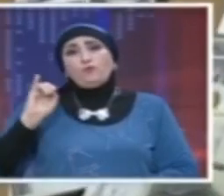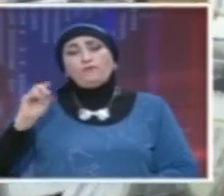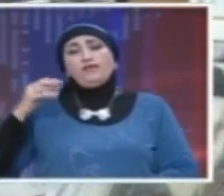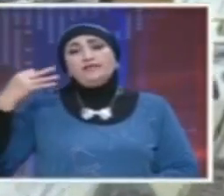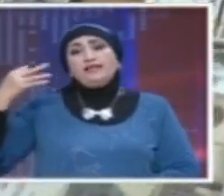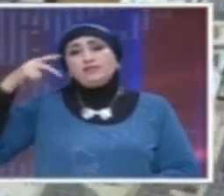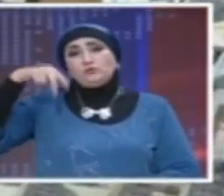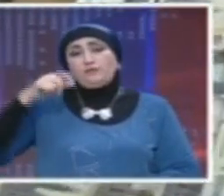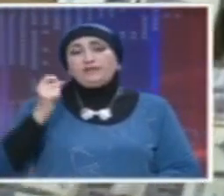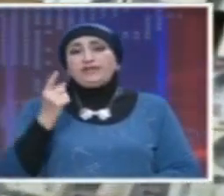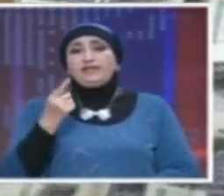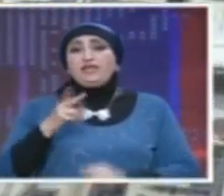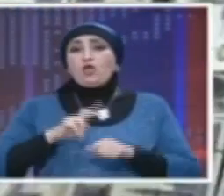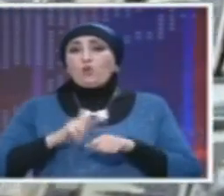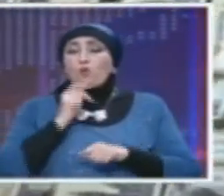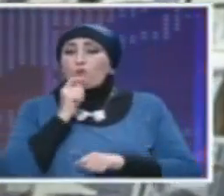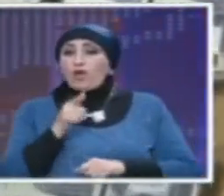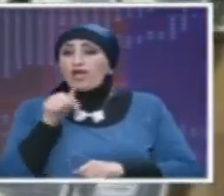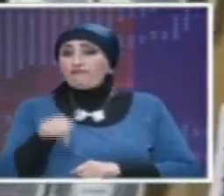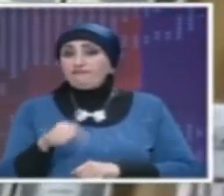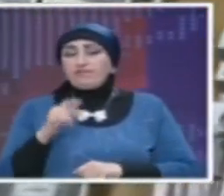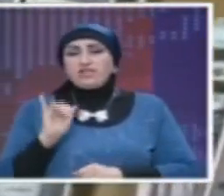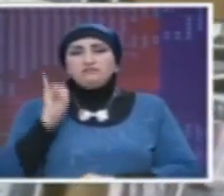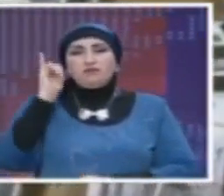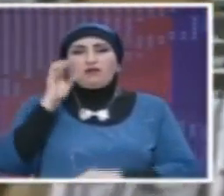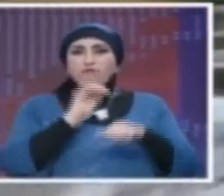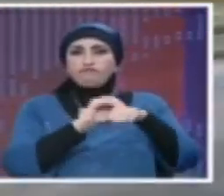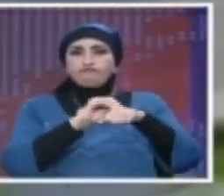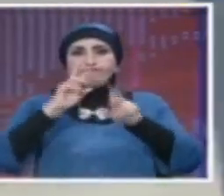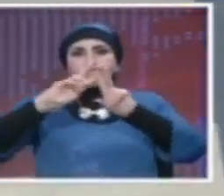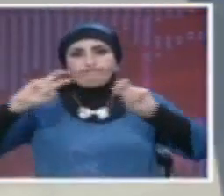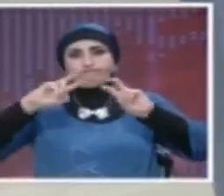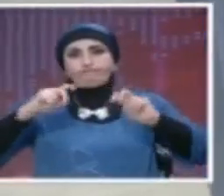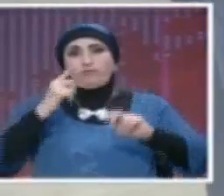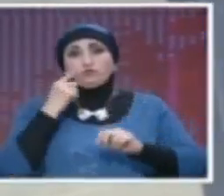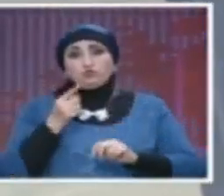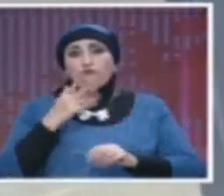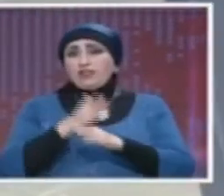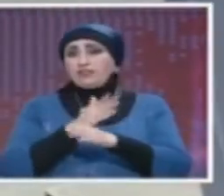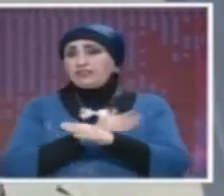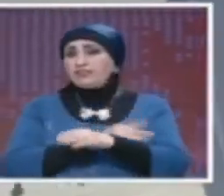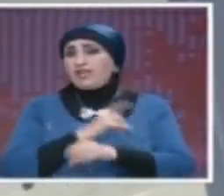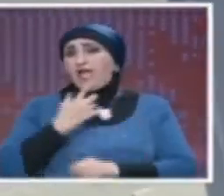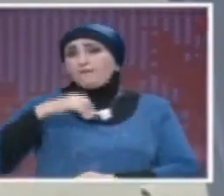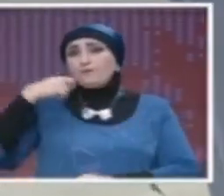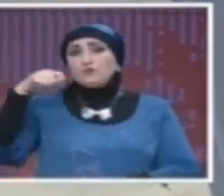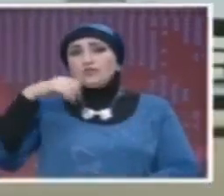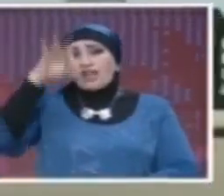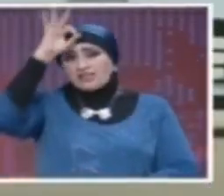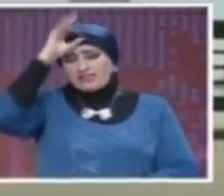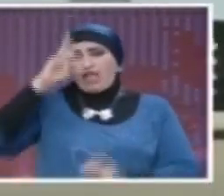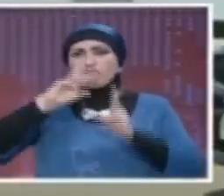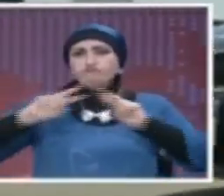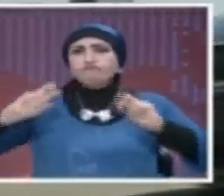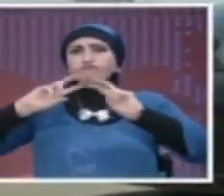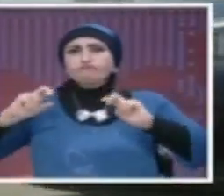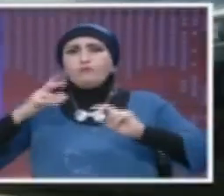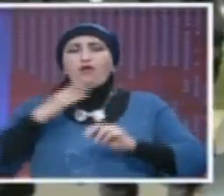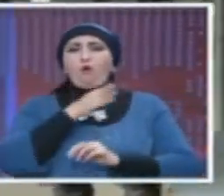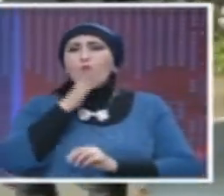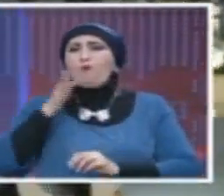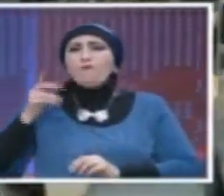7,374,822,784 جنيها، واخترت مصلحة الضرائب لفحصها. جهود أمنية تبذلها أجهزة وزارة